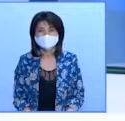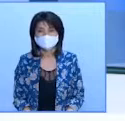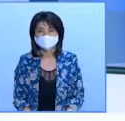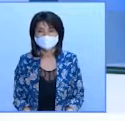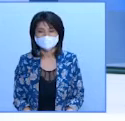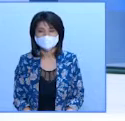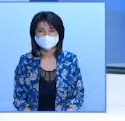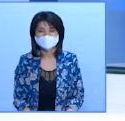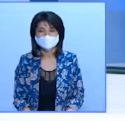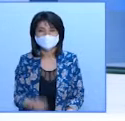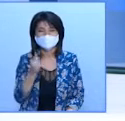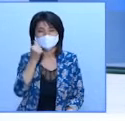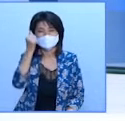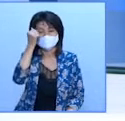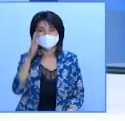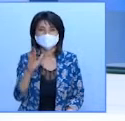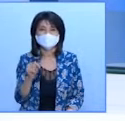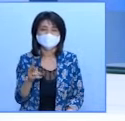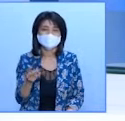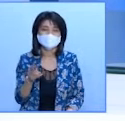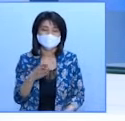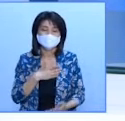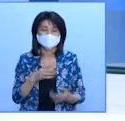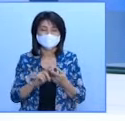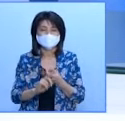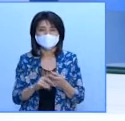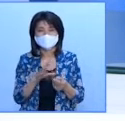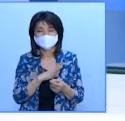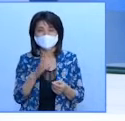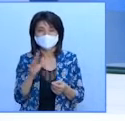Спасибо, Валерия. Я напомню, с нами на связи был наш корреспондент Валерий Степчук.